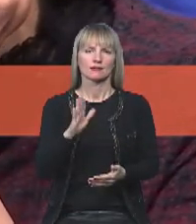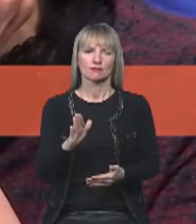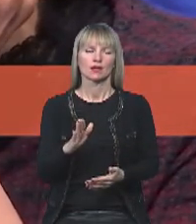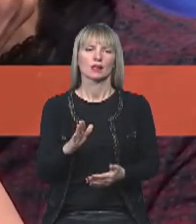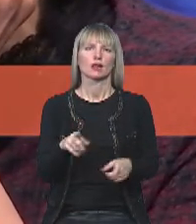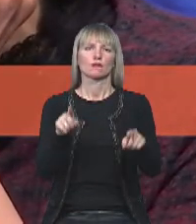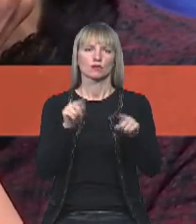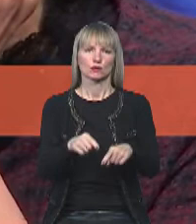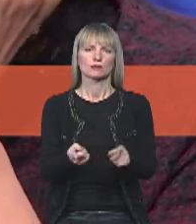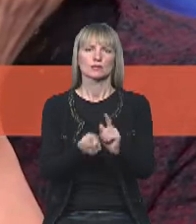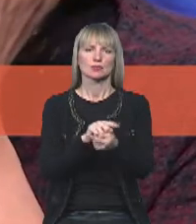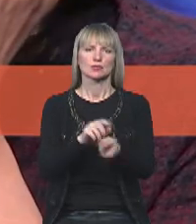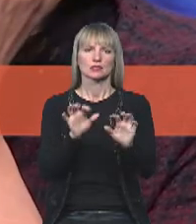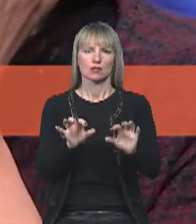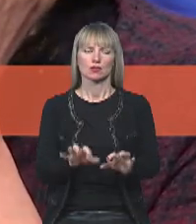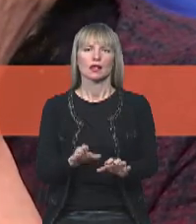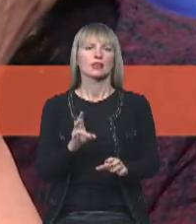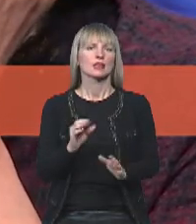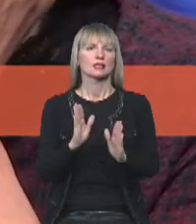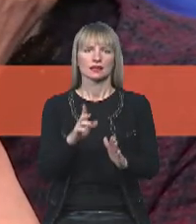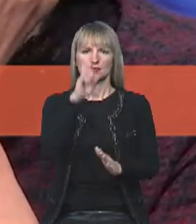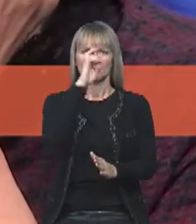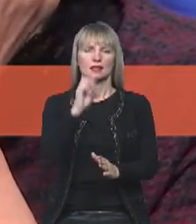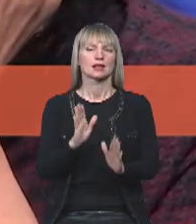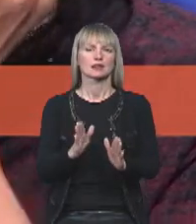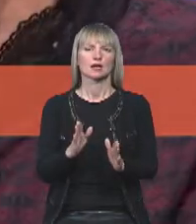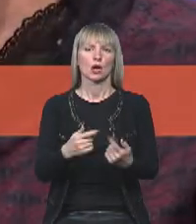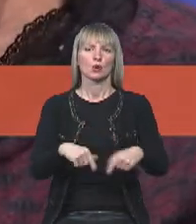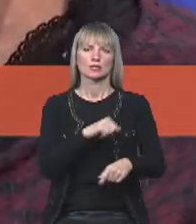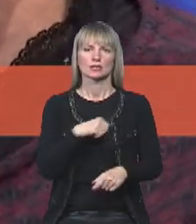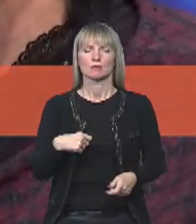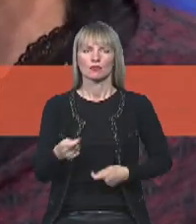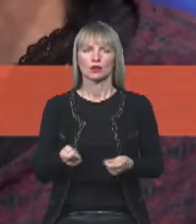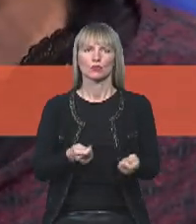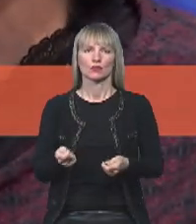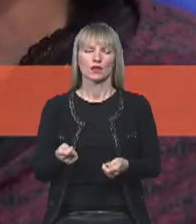числі зміни законодавства, але це не тільки держава, і це не тільки органи місцевого самоврядування.